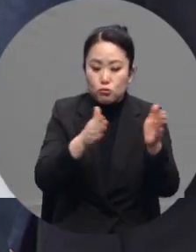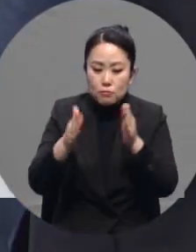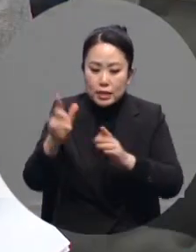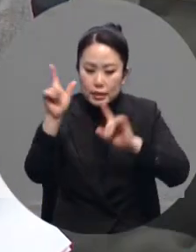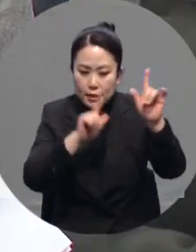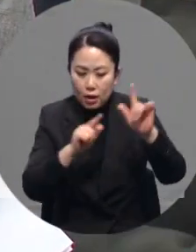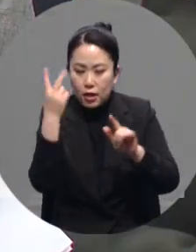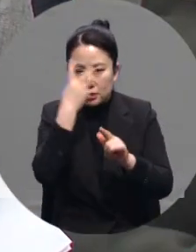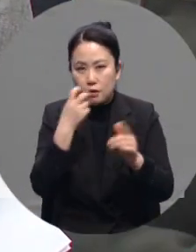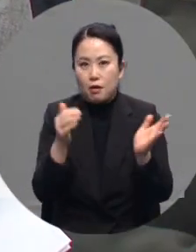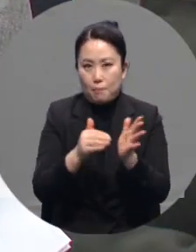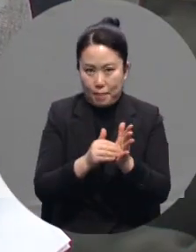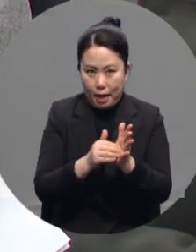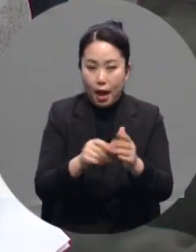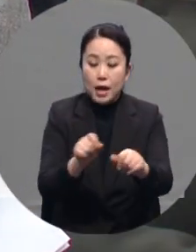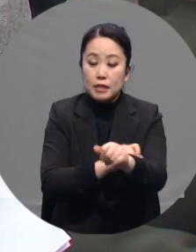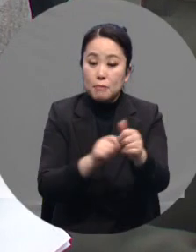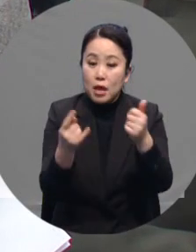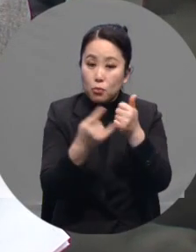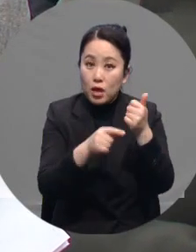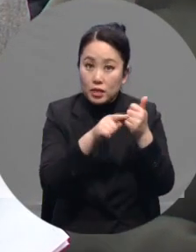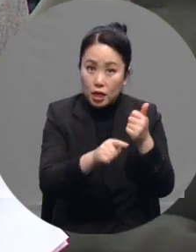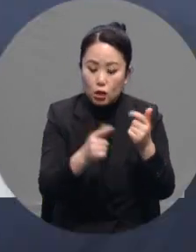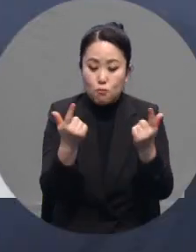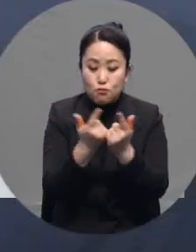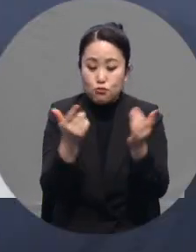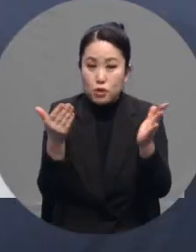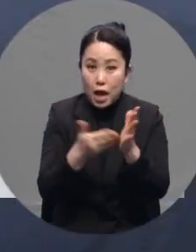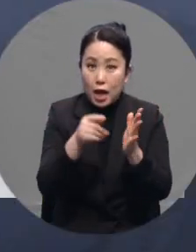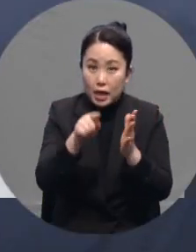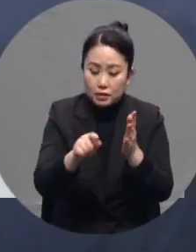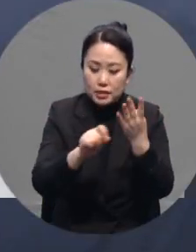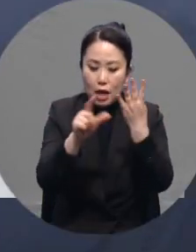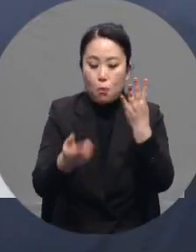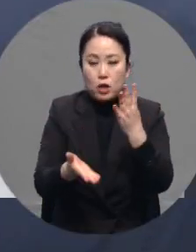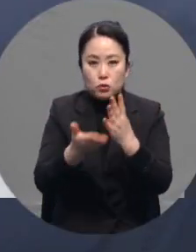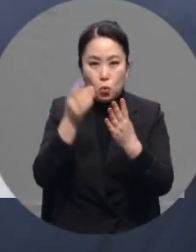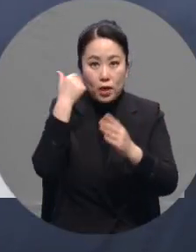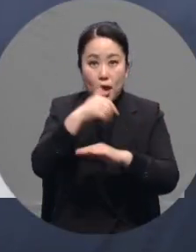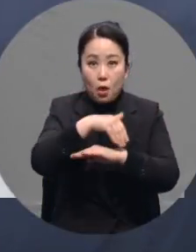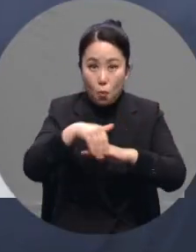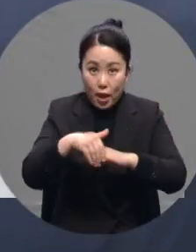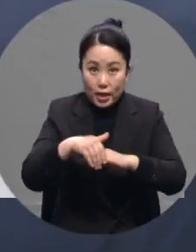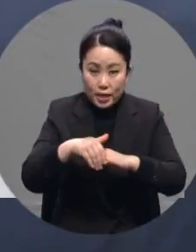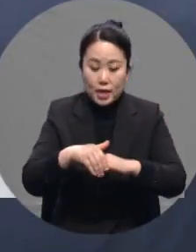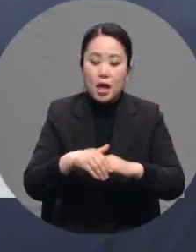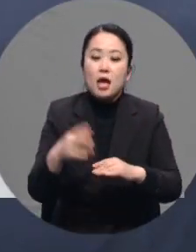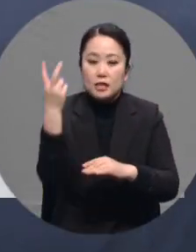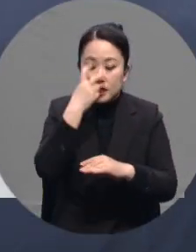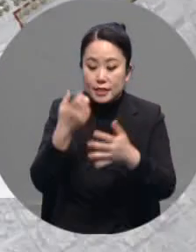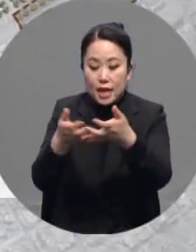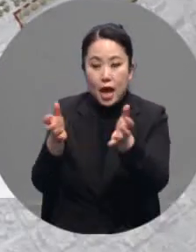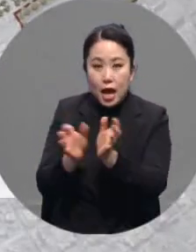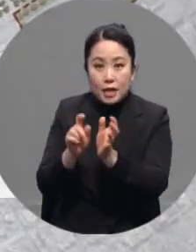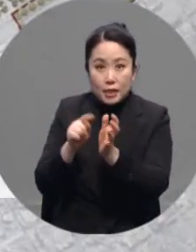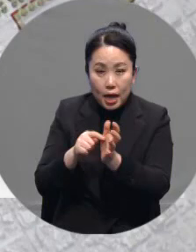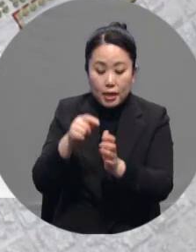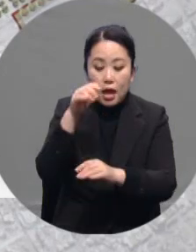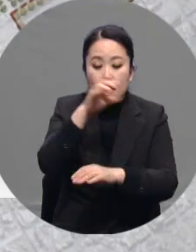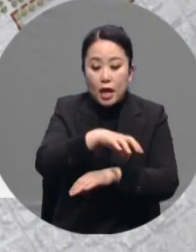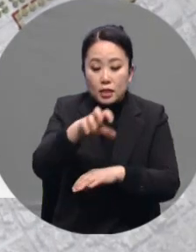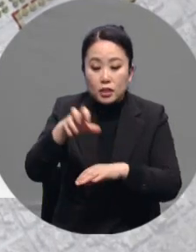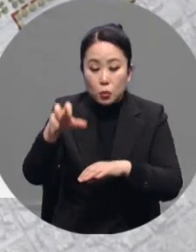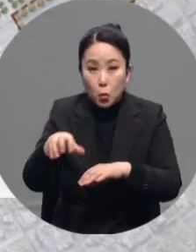점검했습니다. 특위는 부산행 북항에서 다음 달 초 예정된 국제박람회 기구 현지 실사단의 예상 동선을